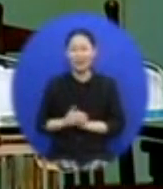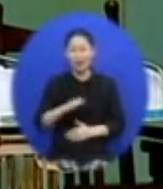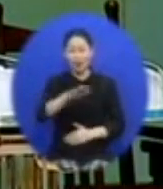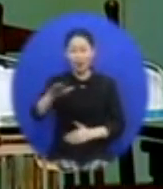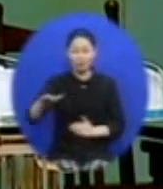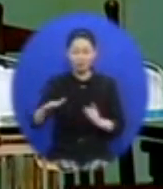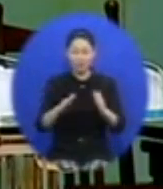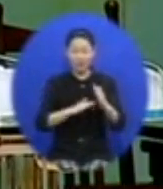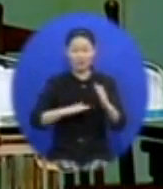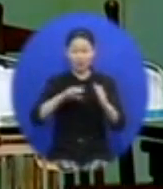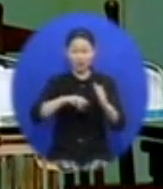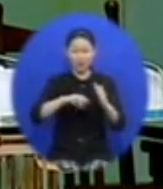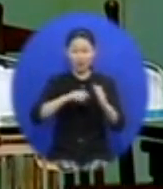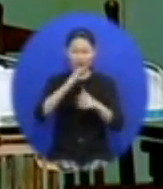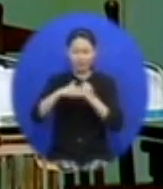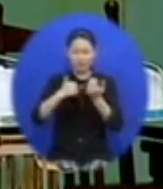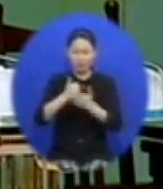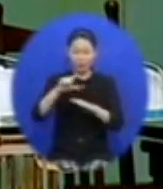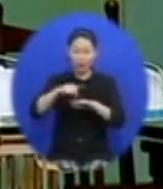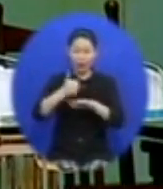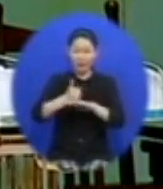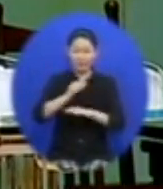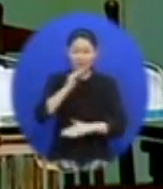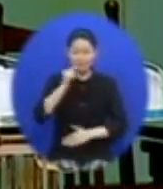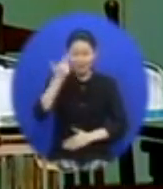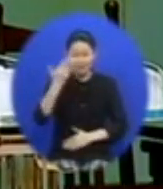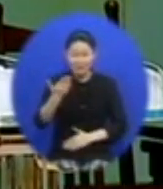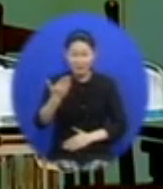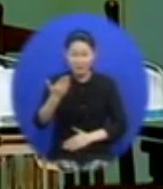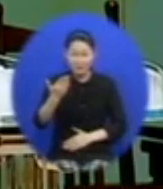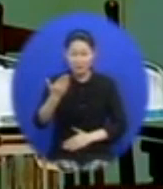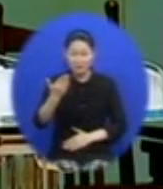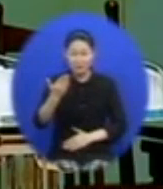여러분 가정에 하나님이 왕이 세요